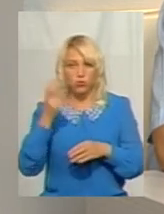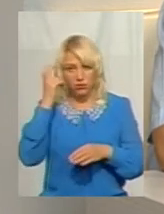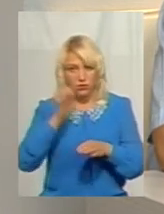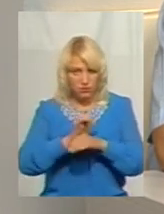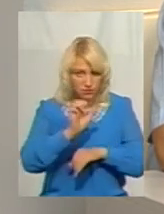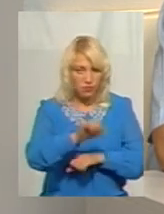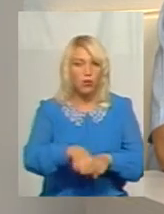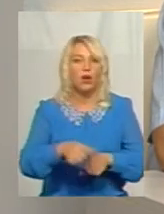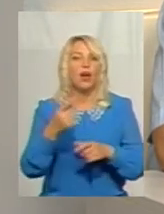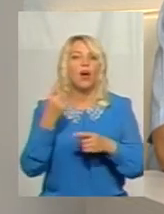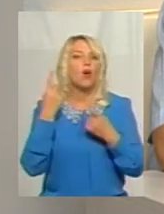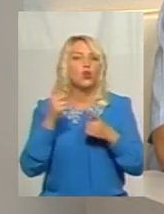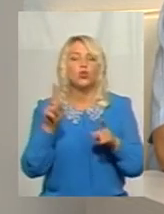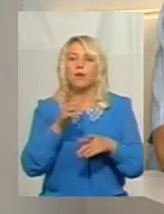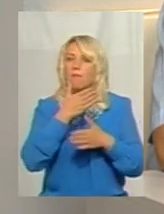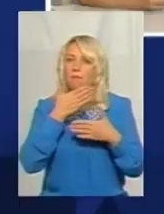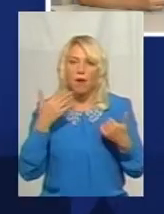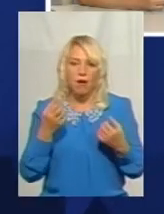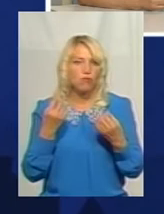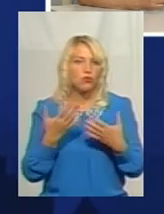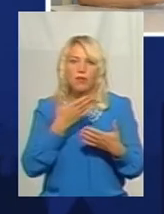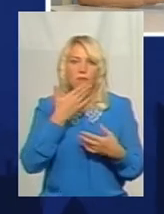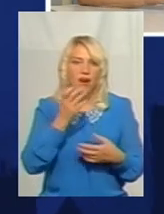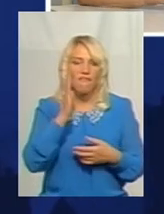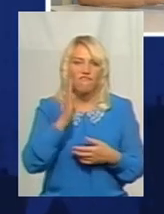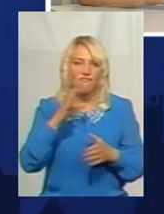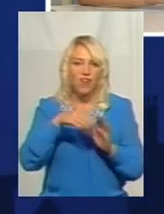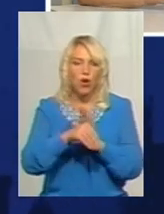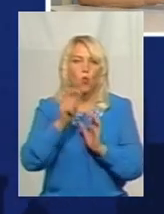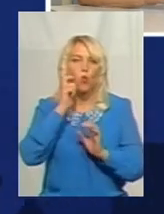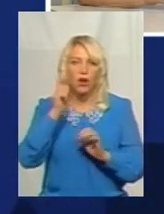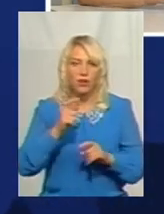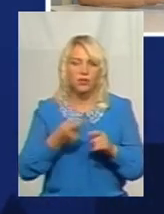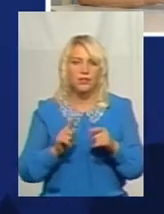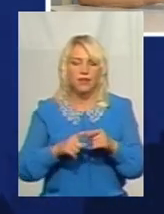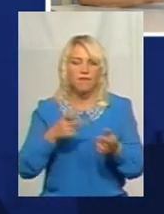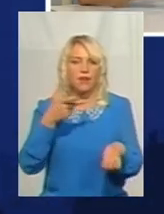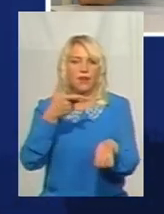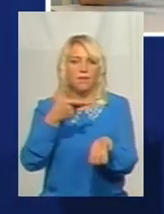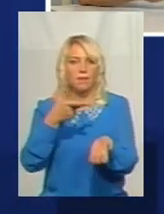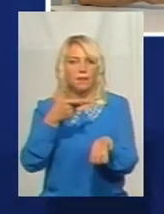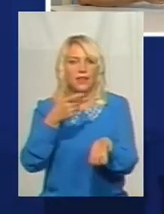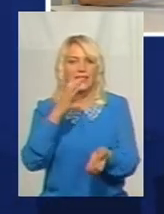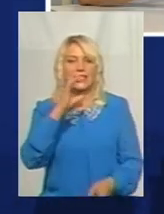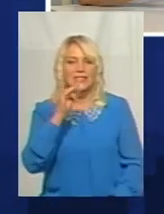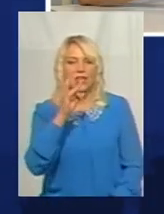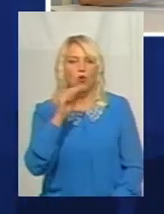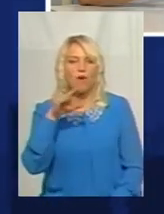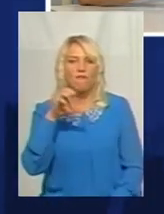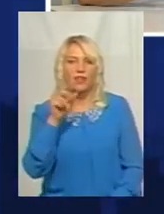єдине, чого ми не маємо, і їх немає просто в Україні, це вакцин, верніше, сироваток